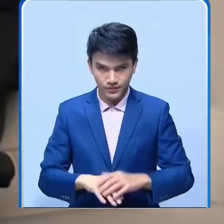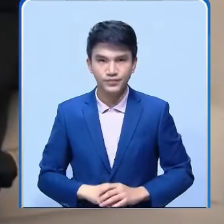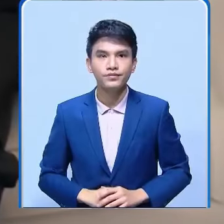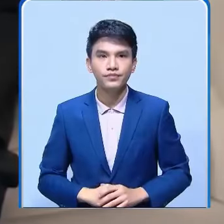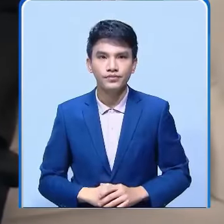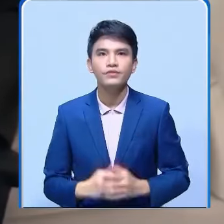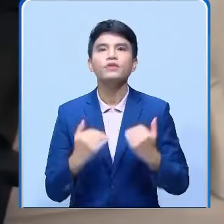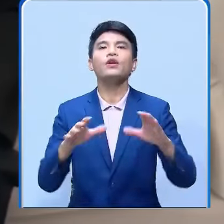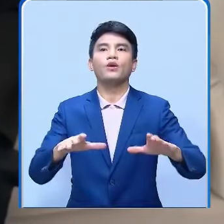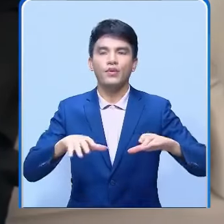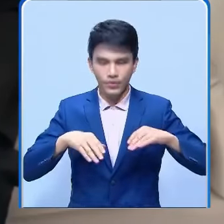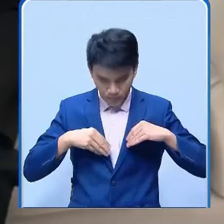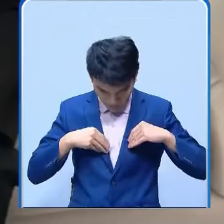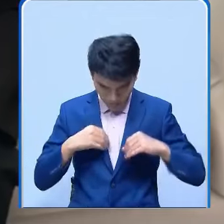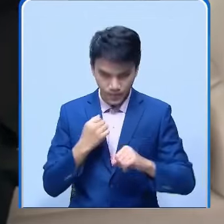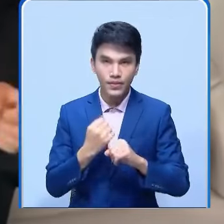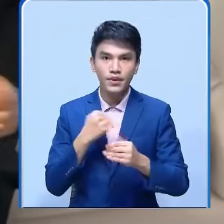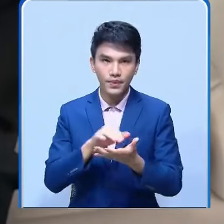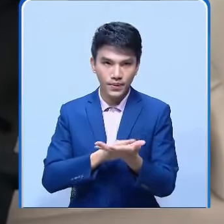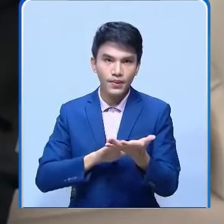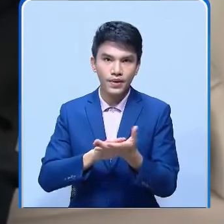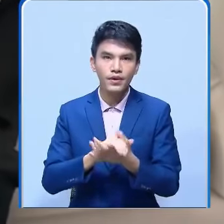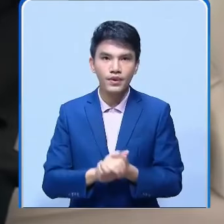ายอมรับผิด